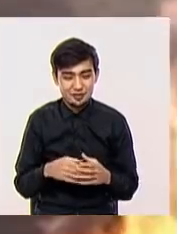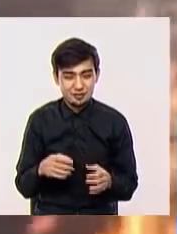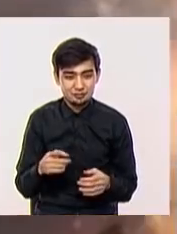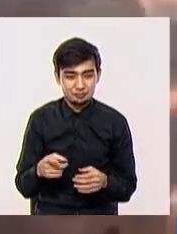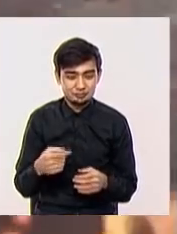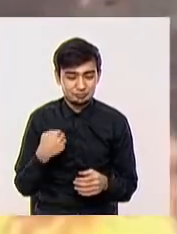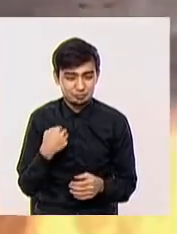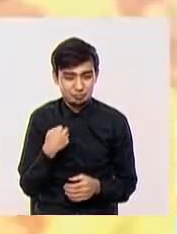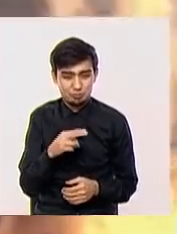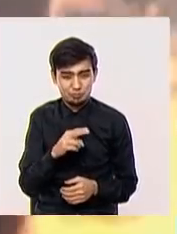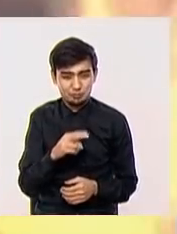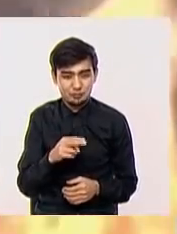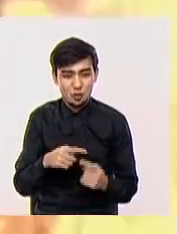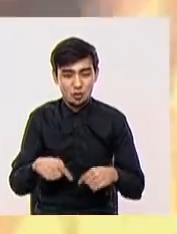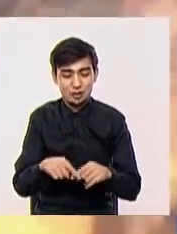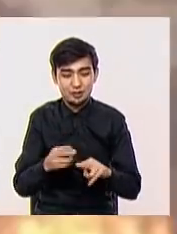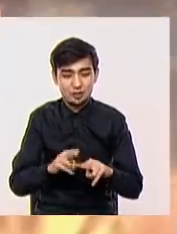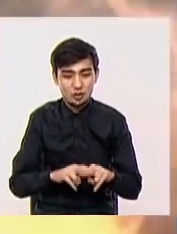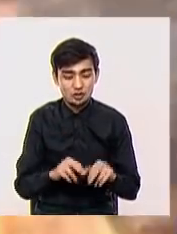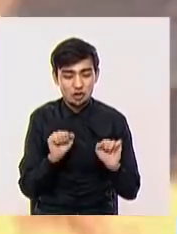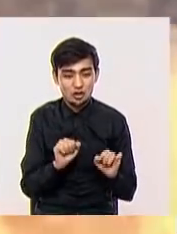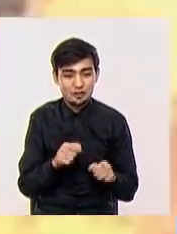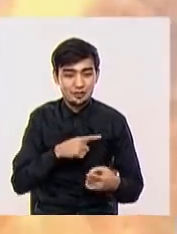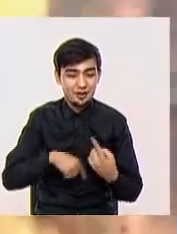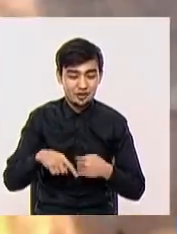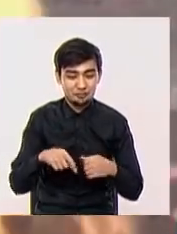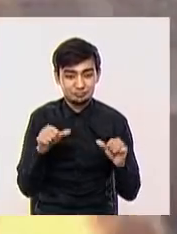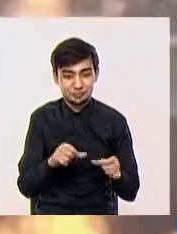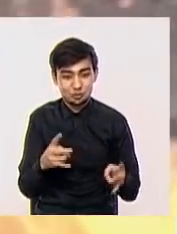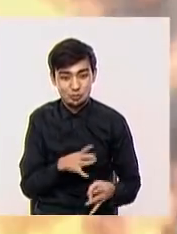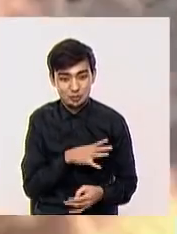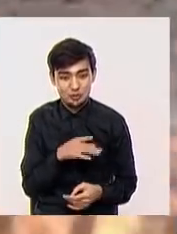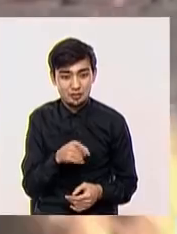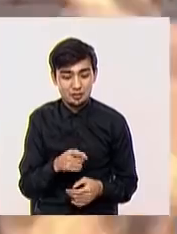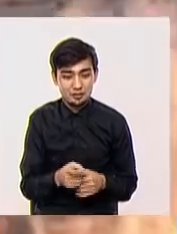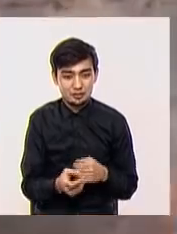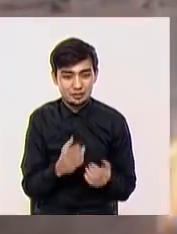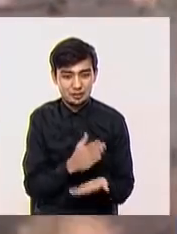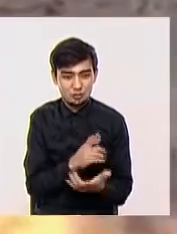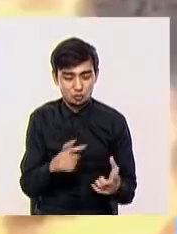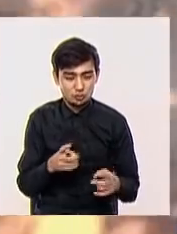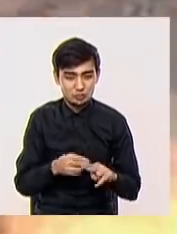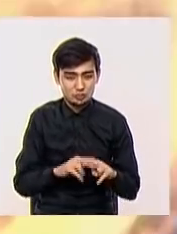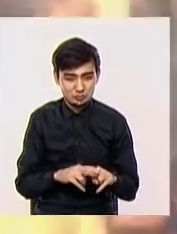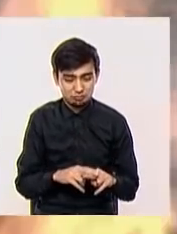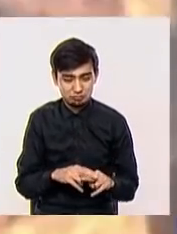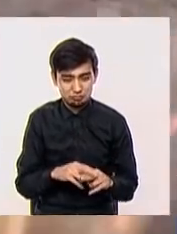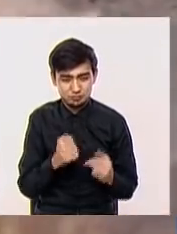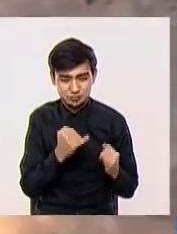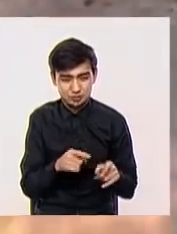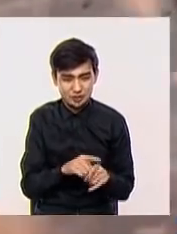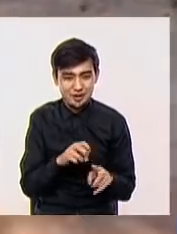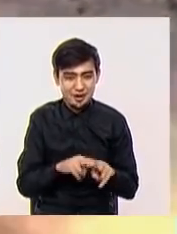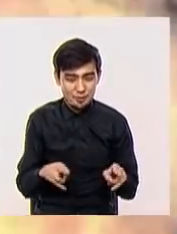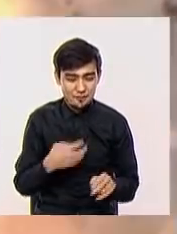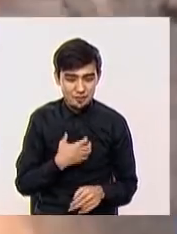предал. Орган, который должен защищать нашу безопасность, оказались предателями. И поэтому возникла